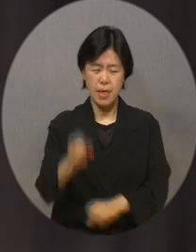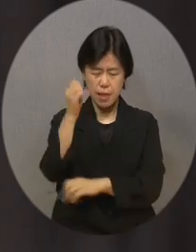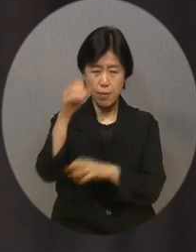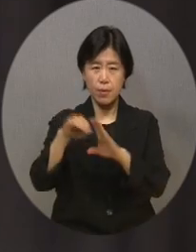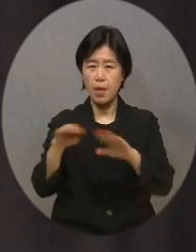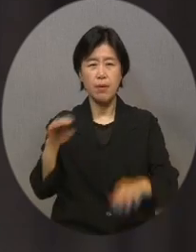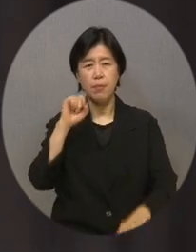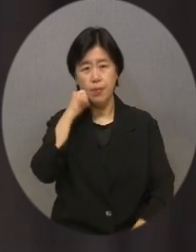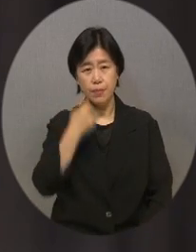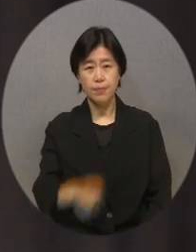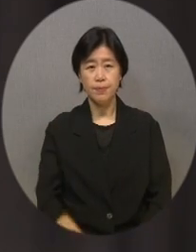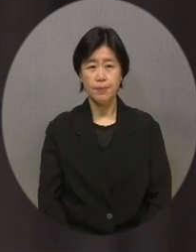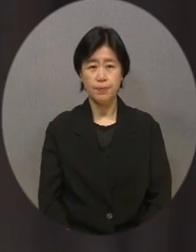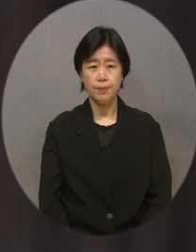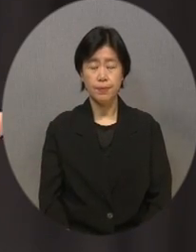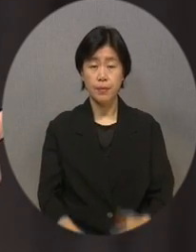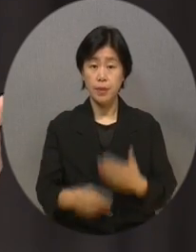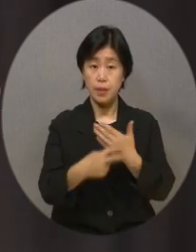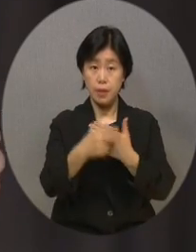양성이 되려면은